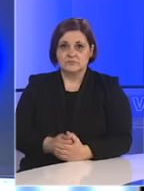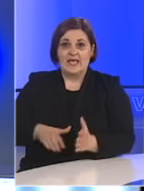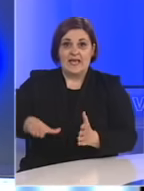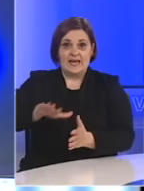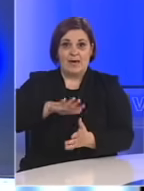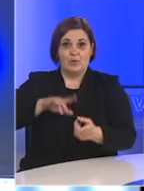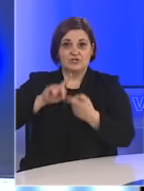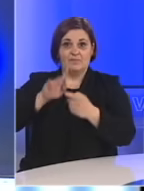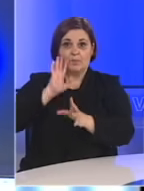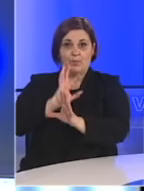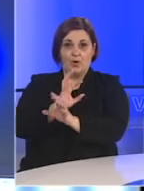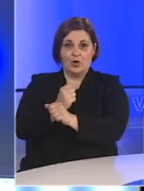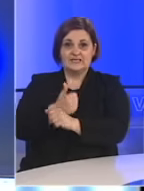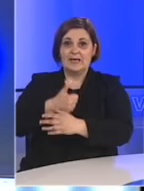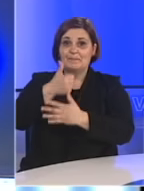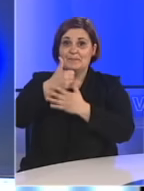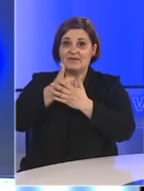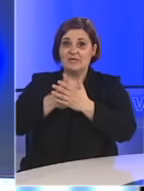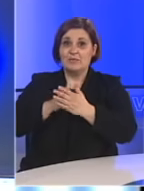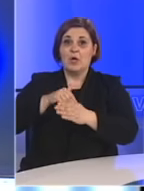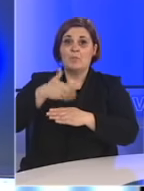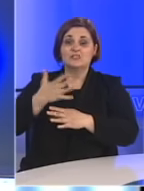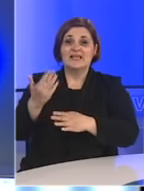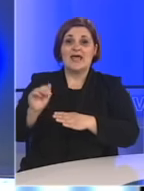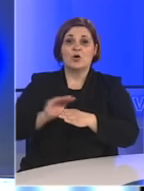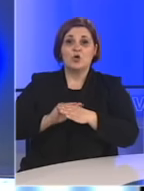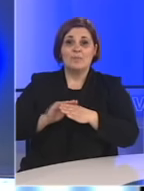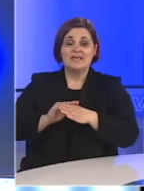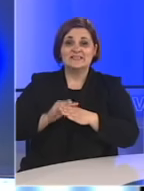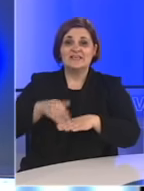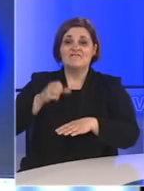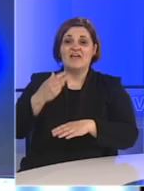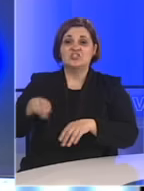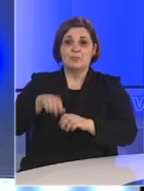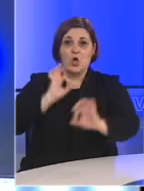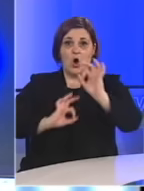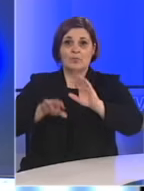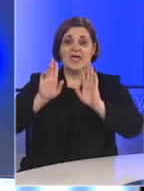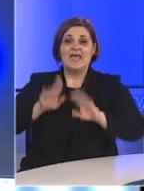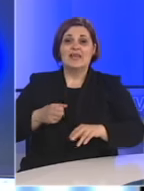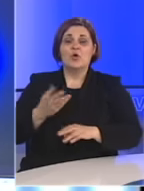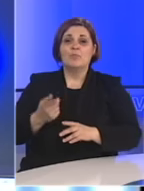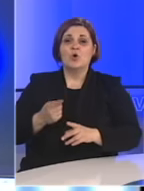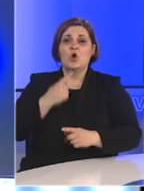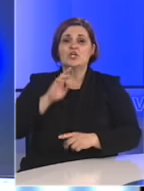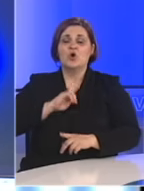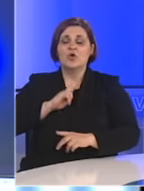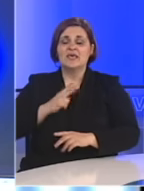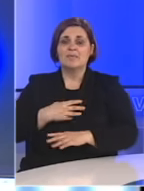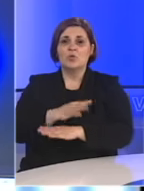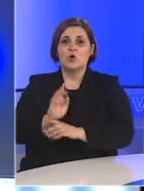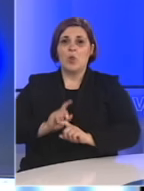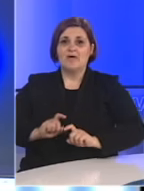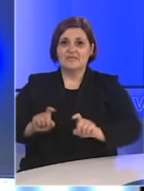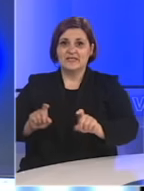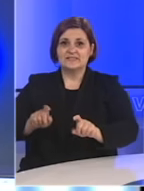Na području Federacije Bosne i Hercegovine prvi put u posljednjih nekoliko mjeseci veći je broj oporavljenih nego broj aktivnih slučajeva